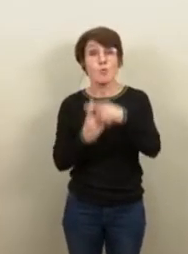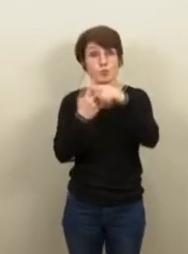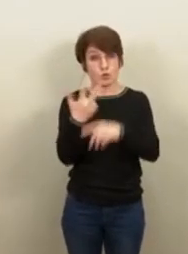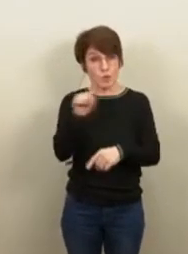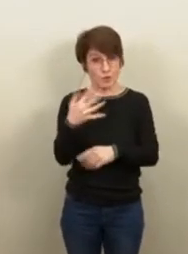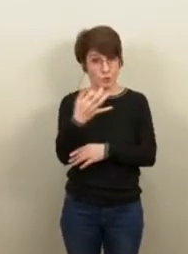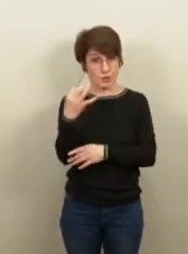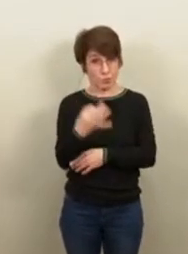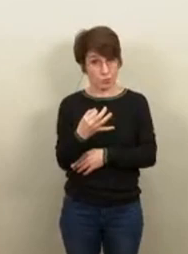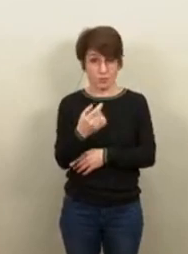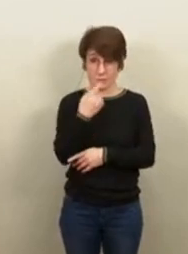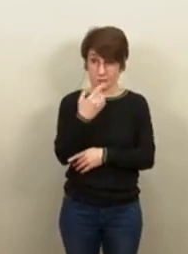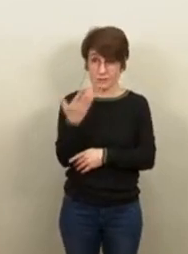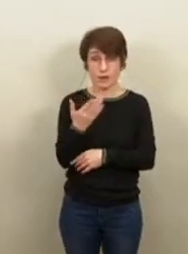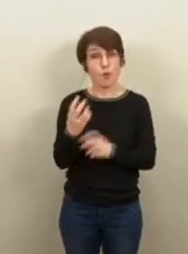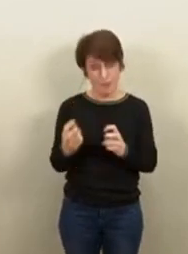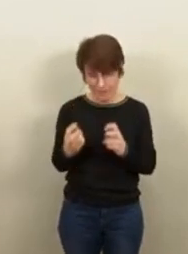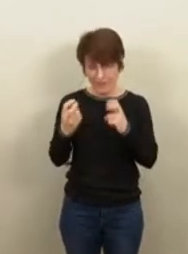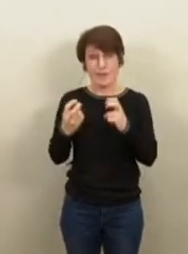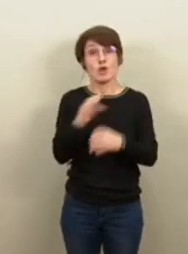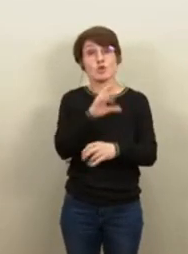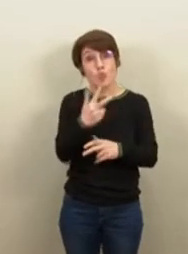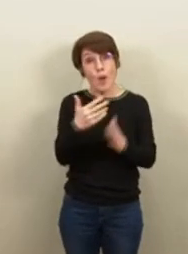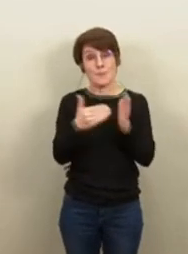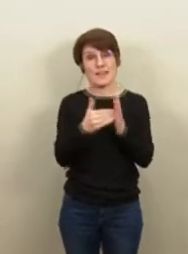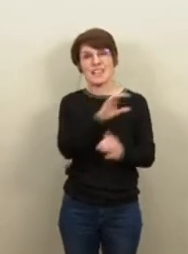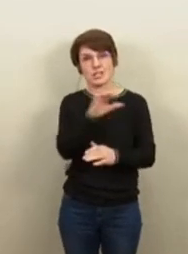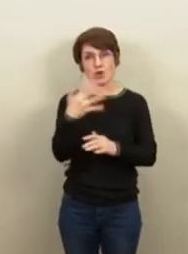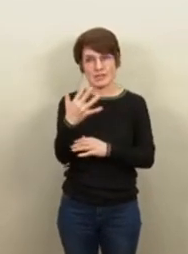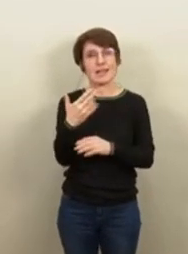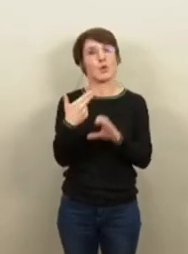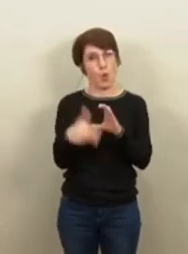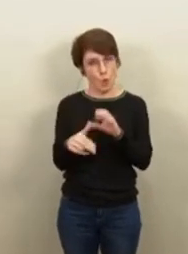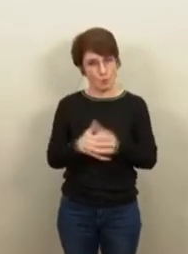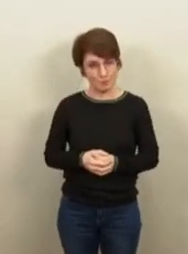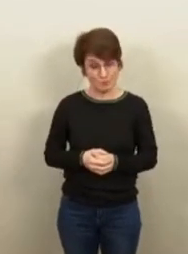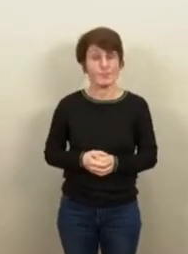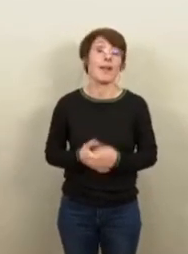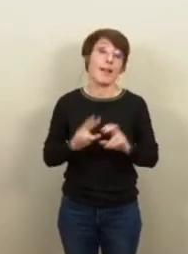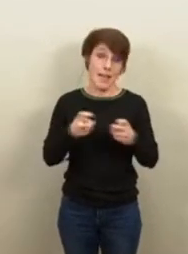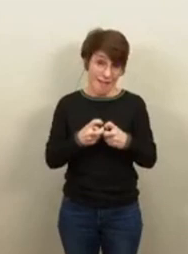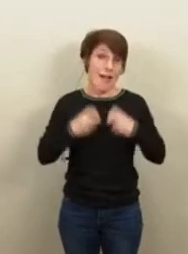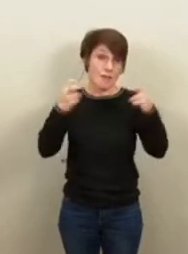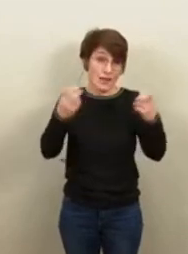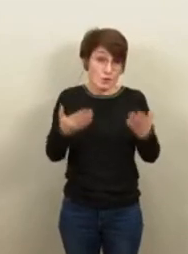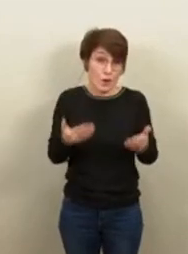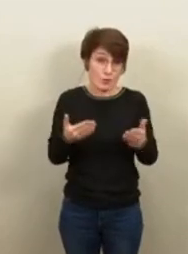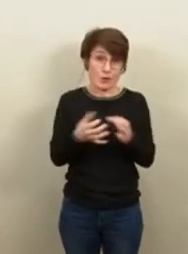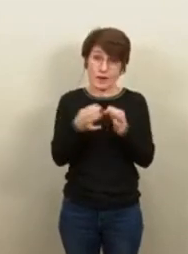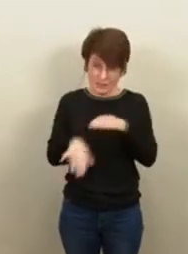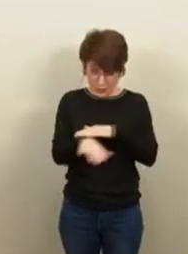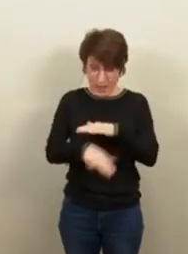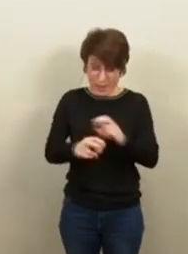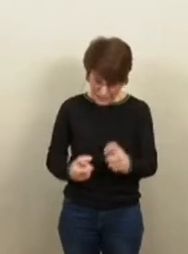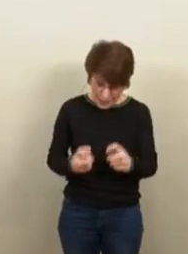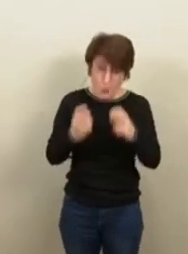qui l'a passé à 3 105 €. Cette base va encore, en raison de l'inflation, augmenter d'environ